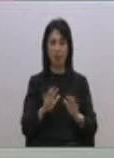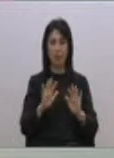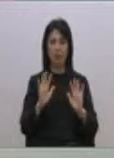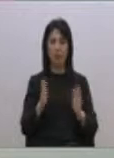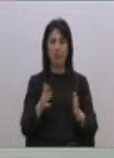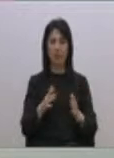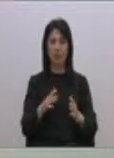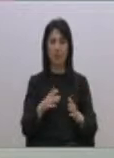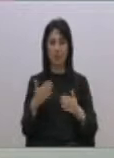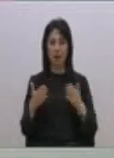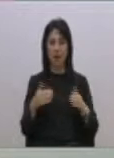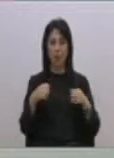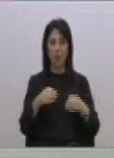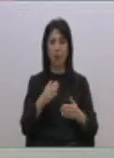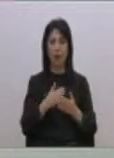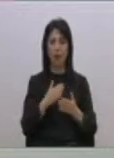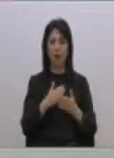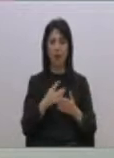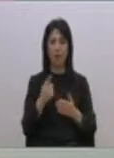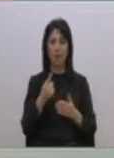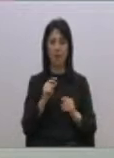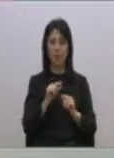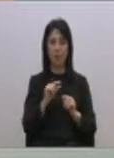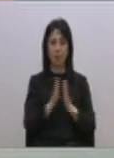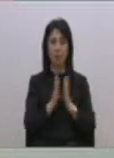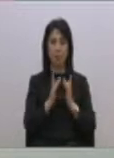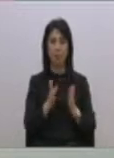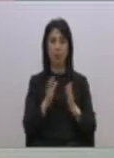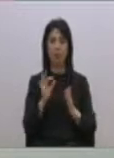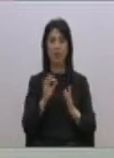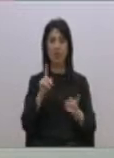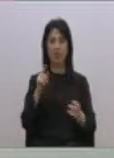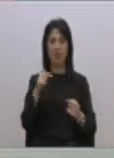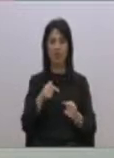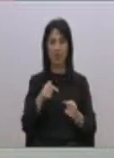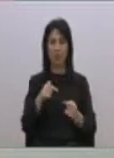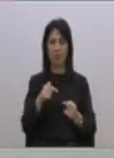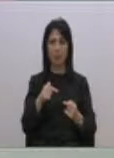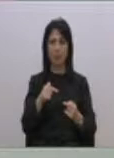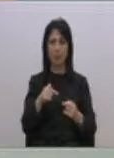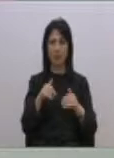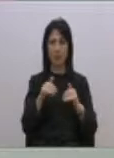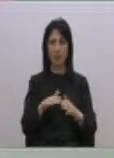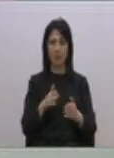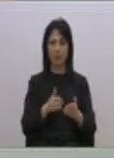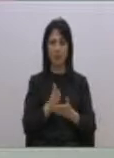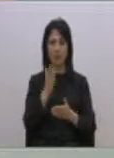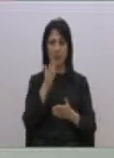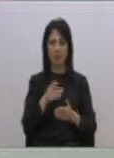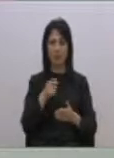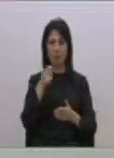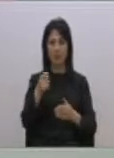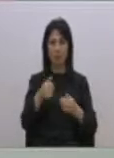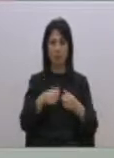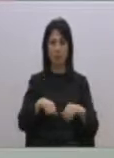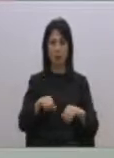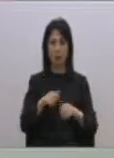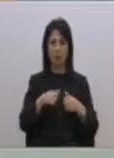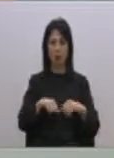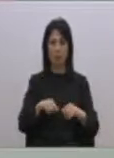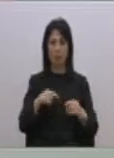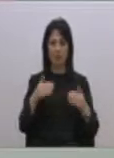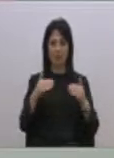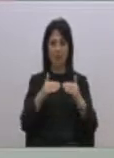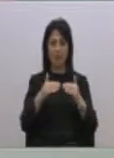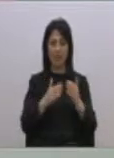Truvași, Titul, Hare, Suplevax, Piruele, Puncti, Dadgen, Mothon, Șesavam, Sobis, Dadgen, Smizlit, Vimartos, Comisia, Comisia,